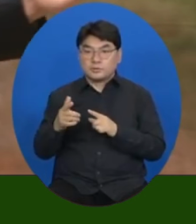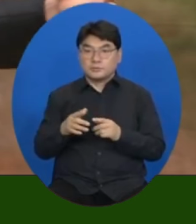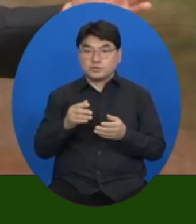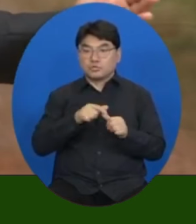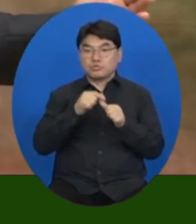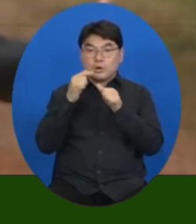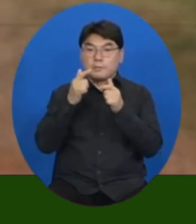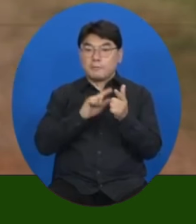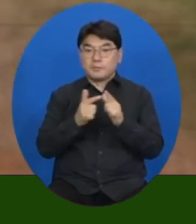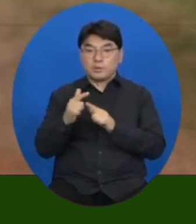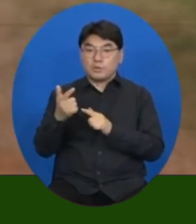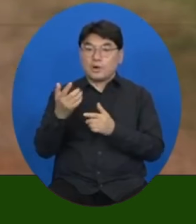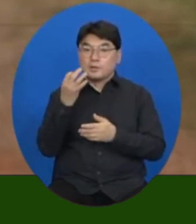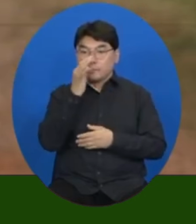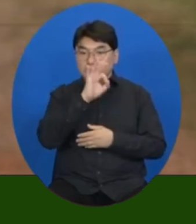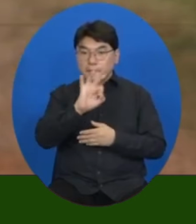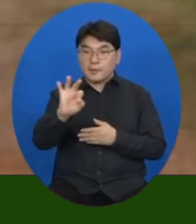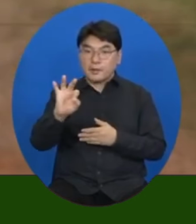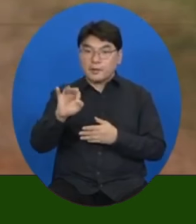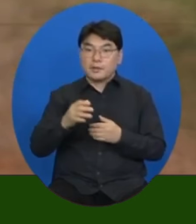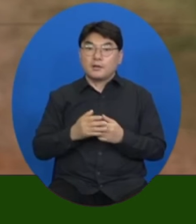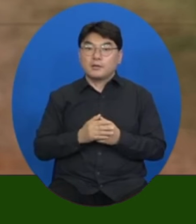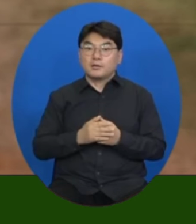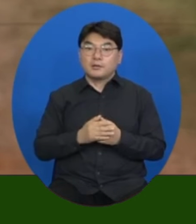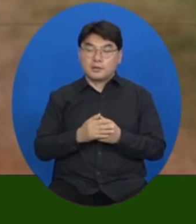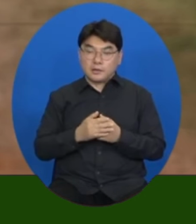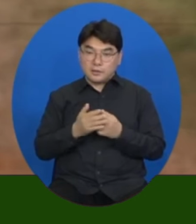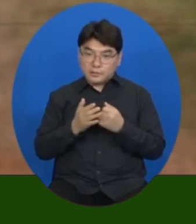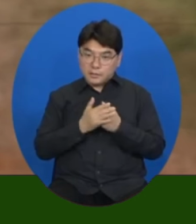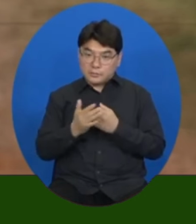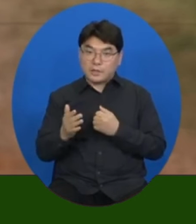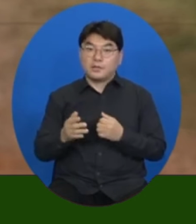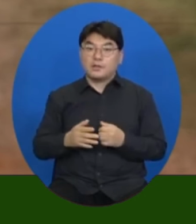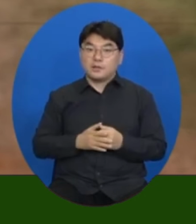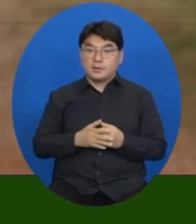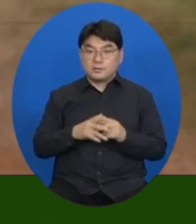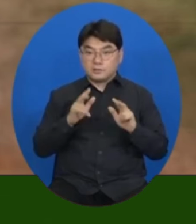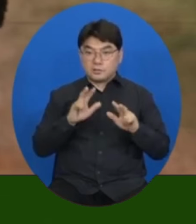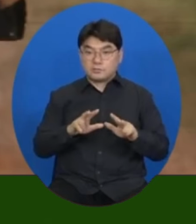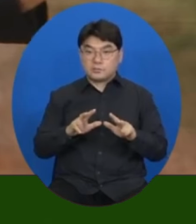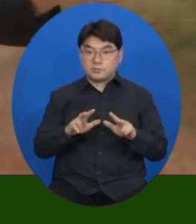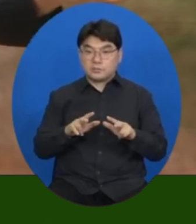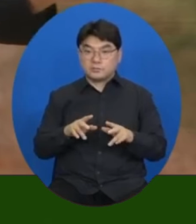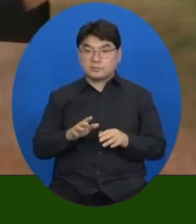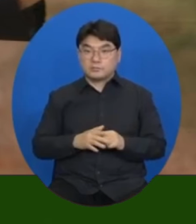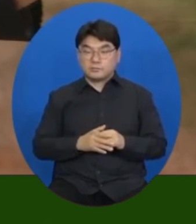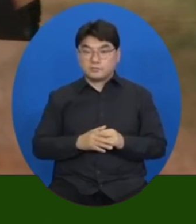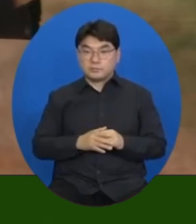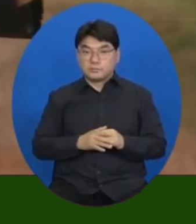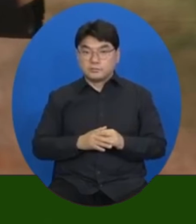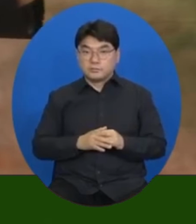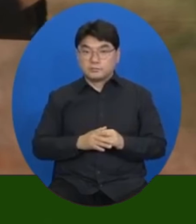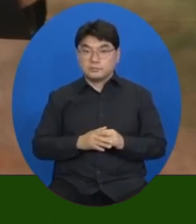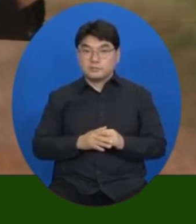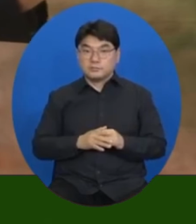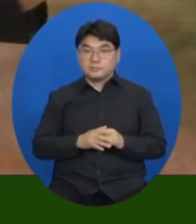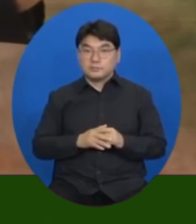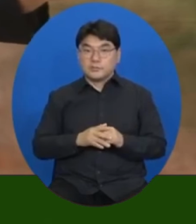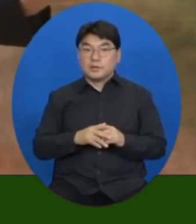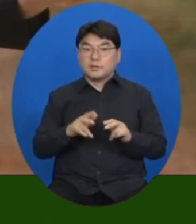과거에는 그럴지 몰라도 지금은 그래서는 안 돼 이렇게 얘기를 해요 아니에요 교회가 탄생했을 때